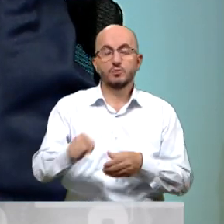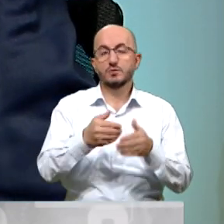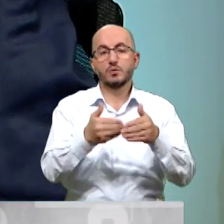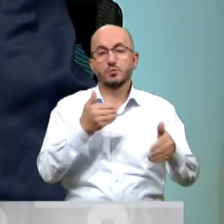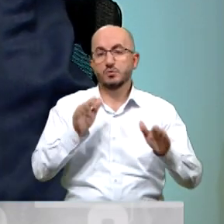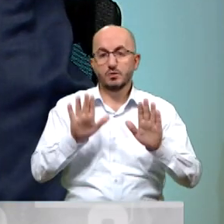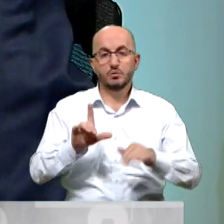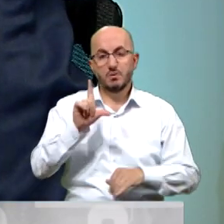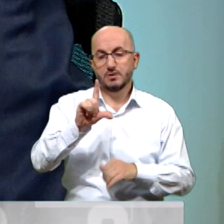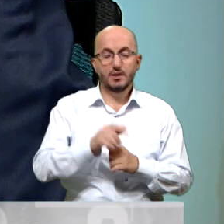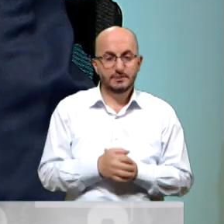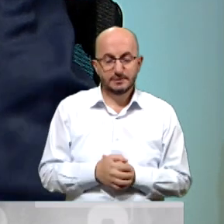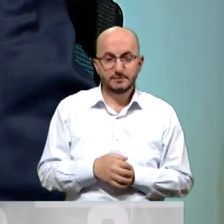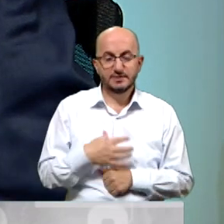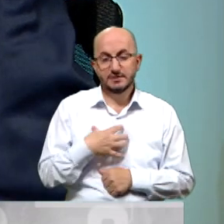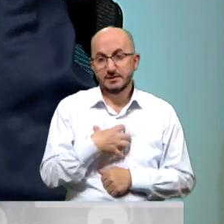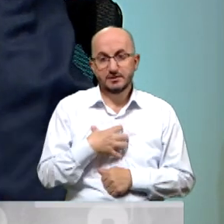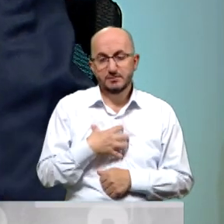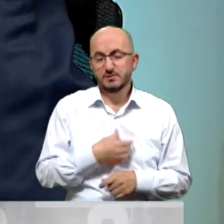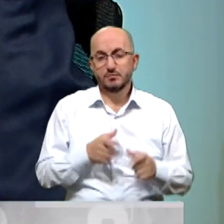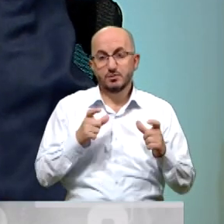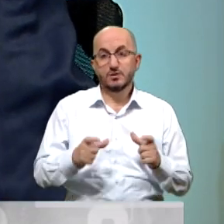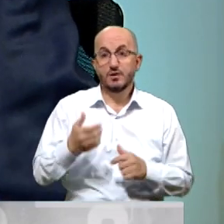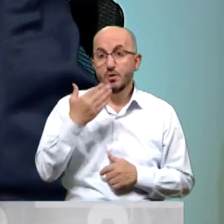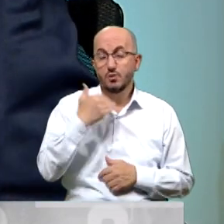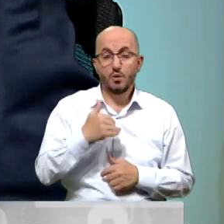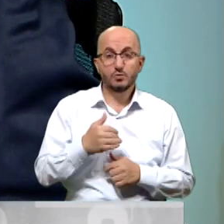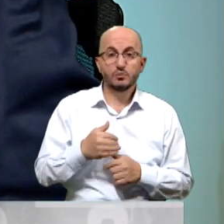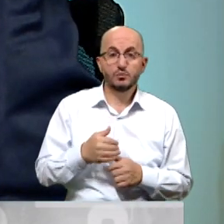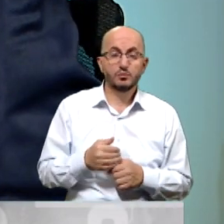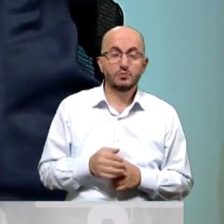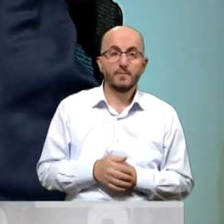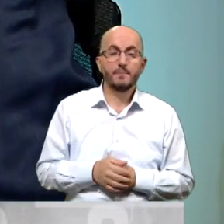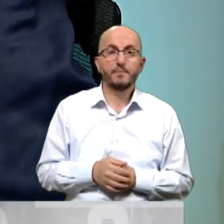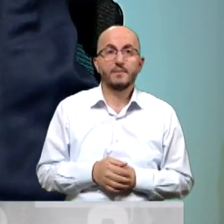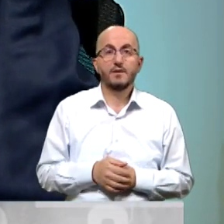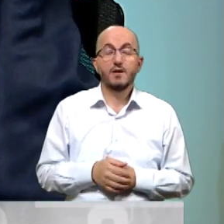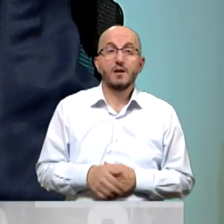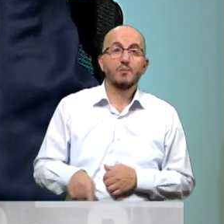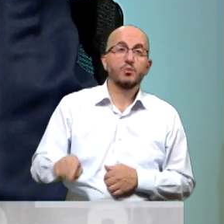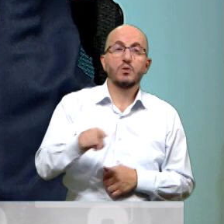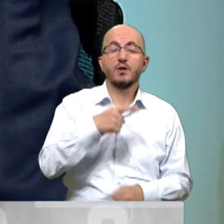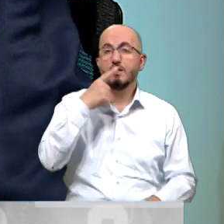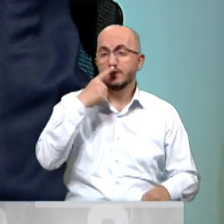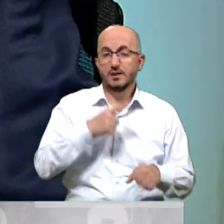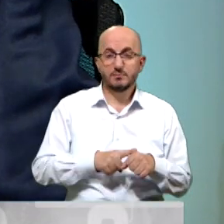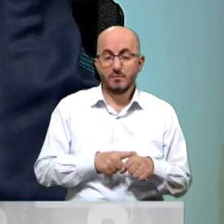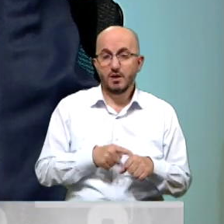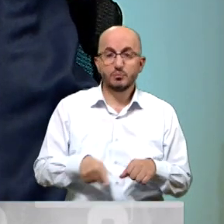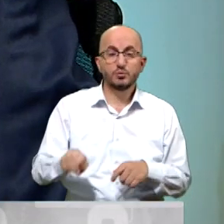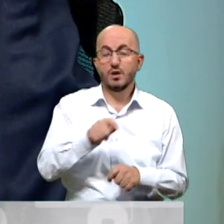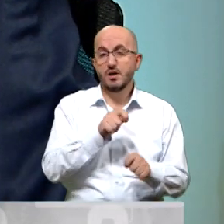durmak lazım. Bunların dinimizde yeri yoktur, aslı da yoktur, esası da yoktur. Bunlara inanmak veya bunları